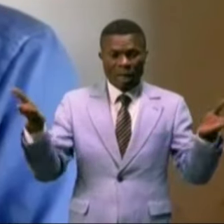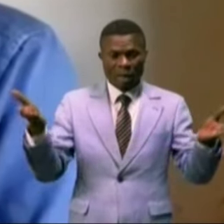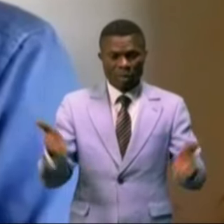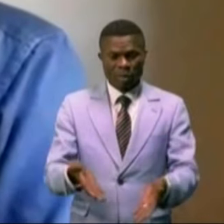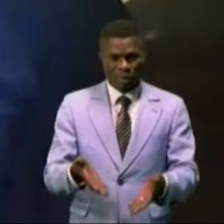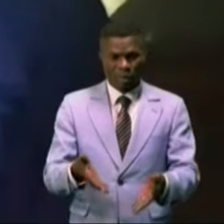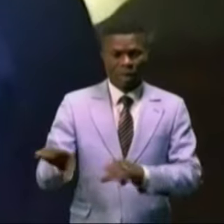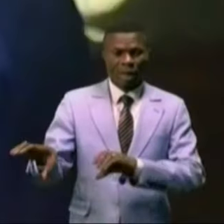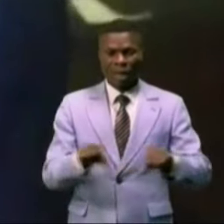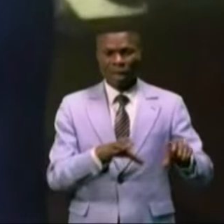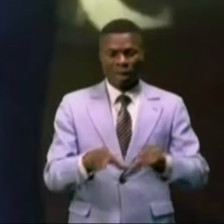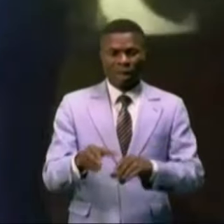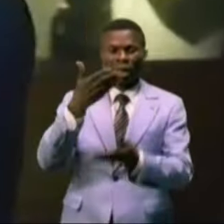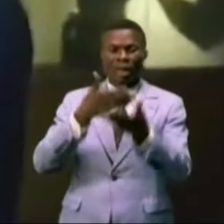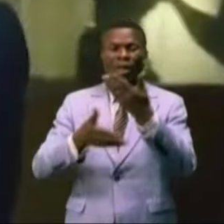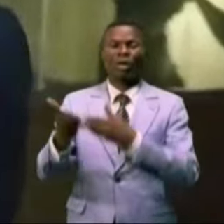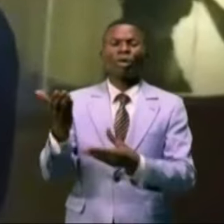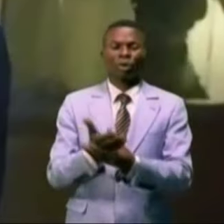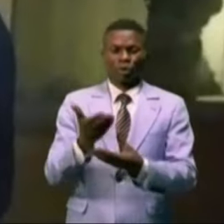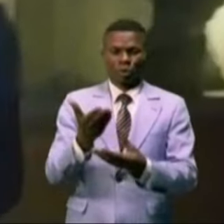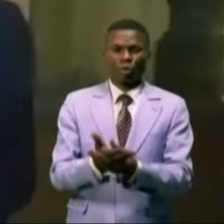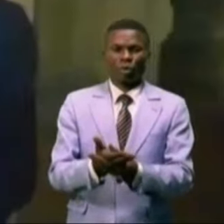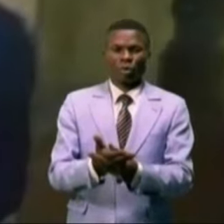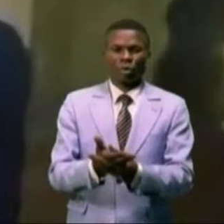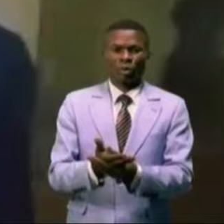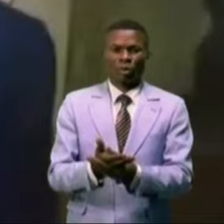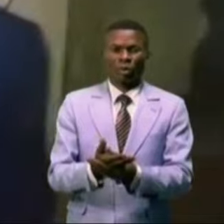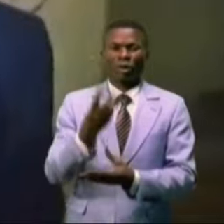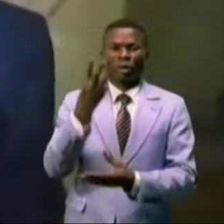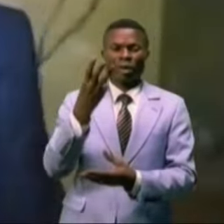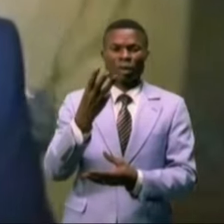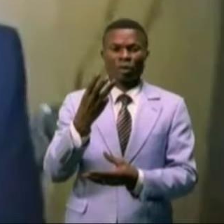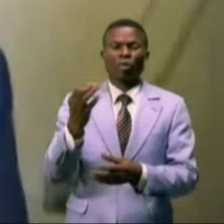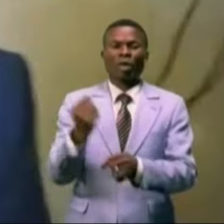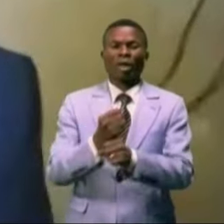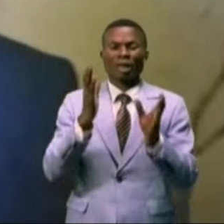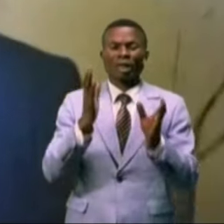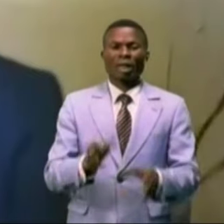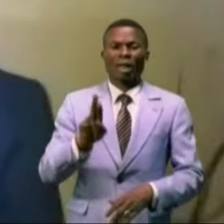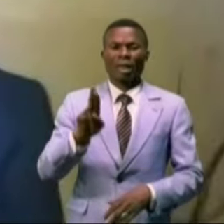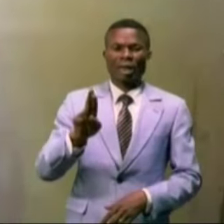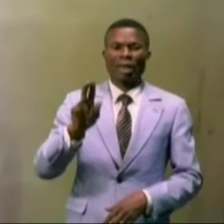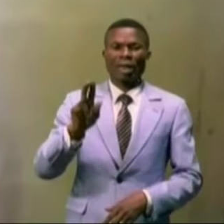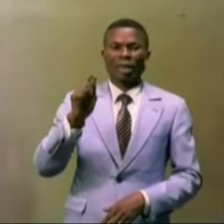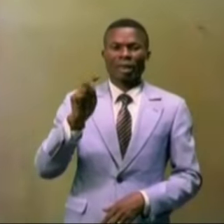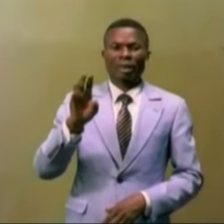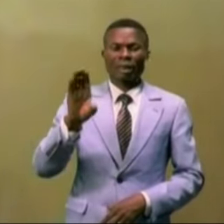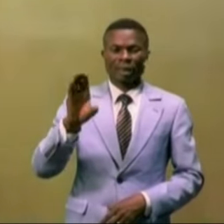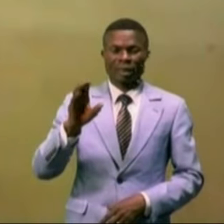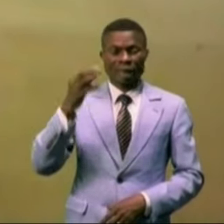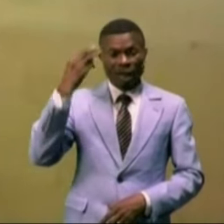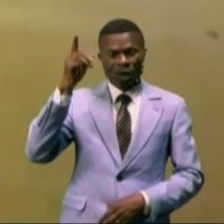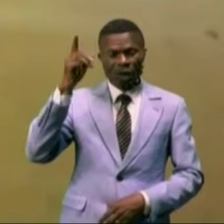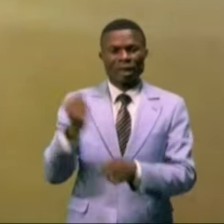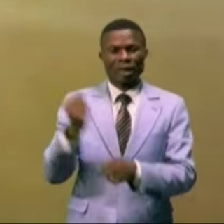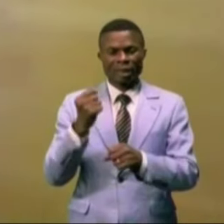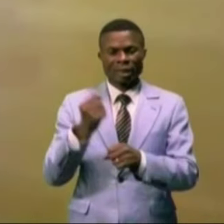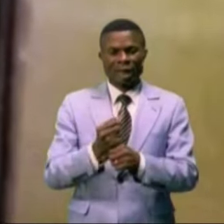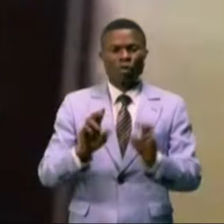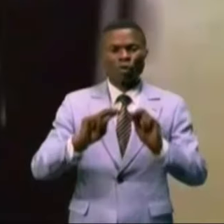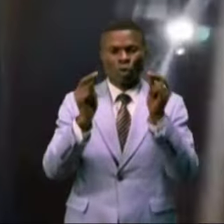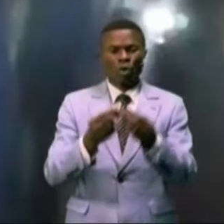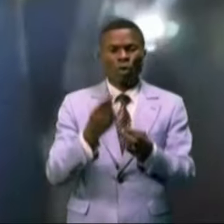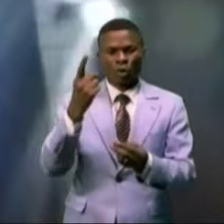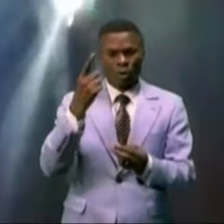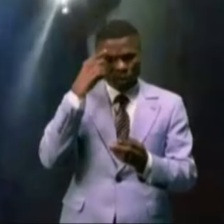la cérémonie de remise et de reprise. Les trois agents à la RTNC Mongala vont travailler en collège pour